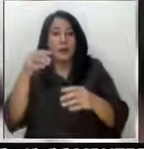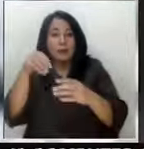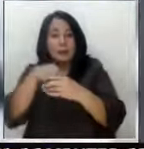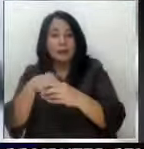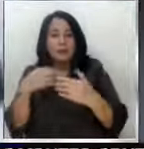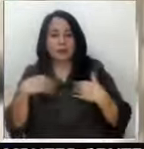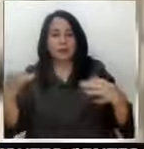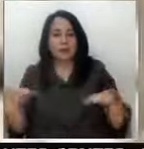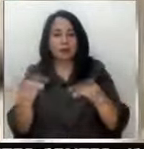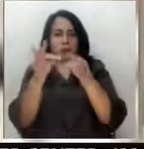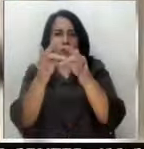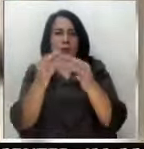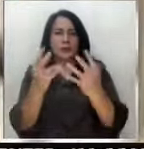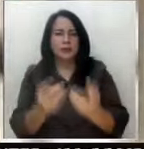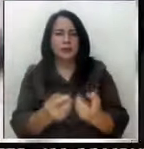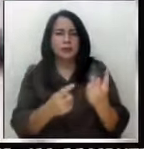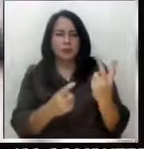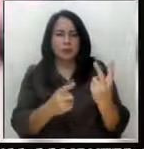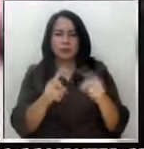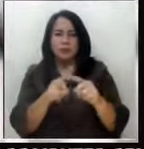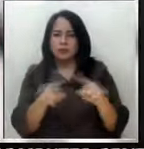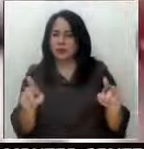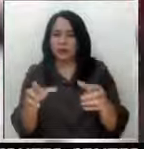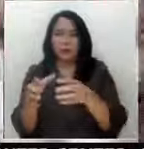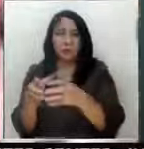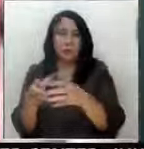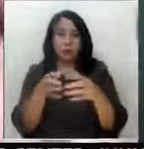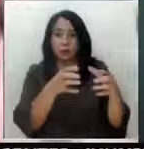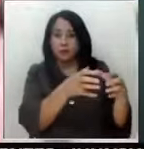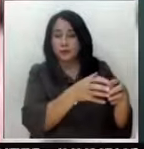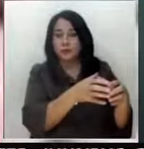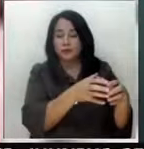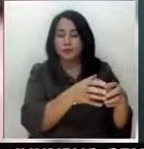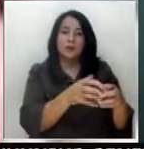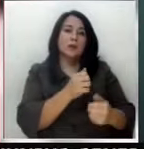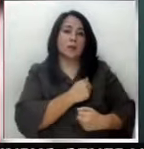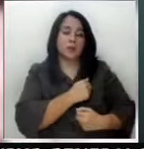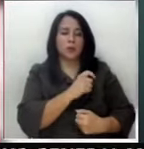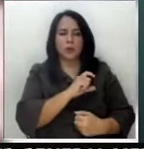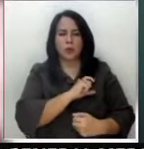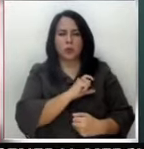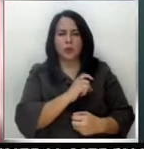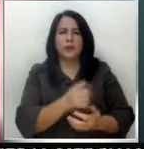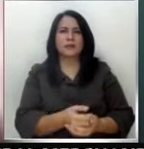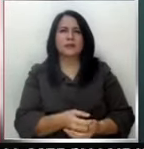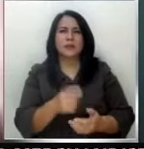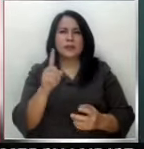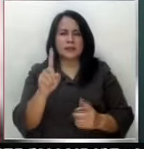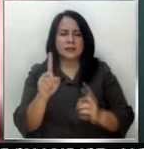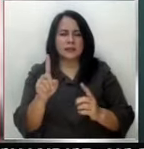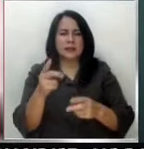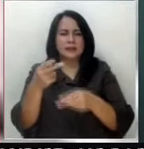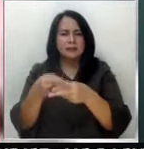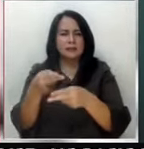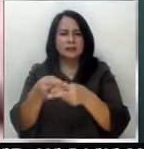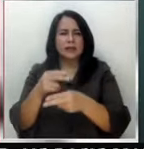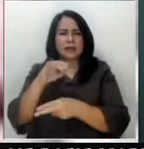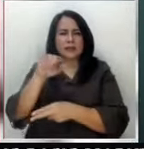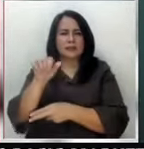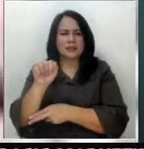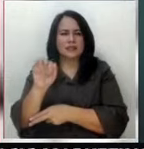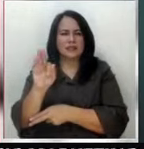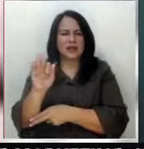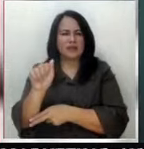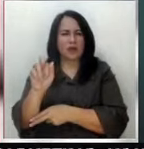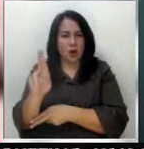may dalawang magkaibang set ng suspect ang AFP at PNP. Suspect na ng AFP ang isang nagngangalang Jafar Gamo Sultan